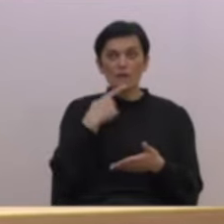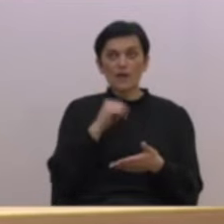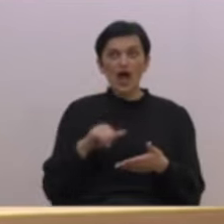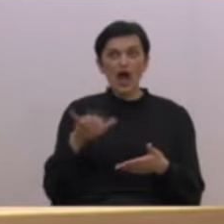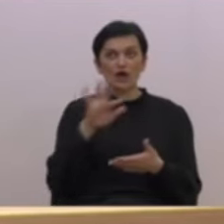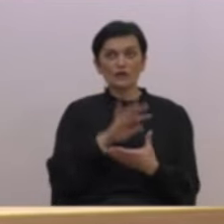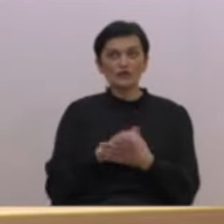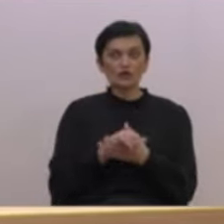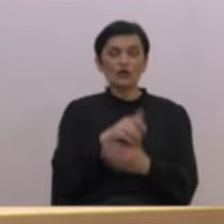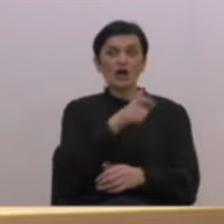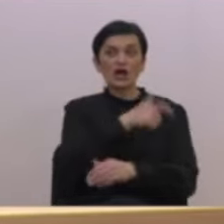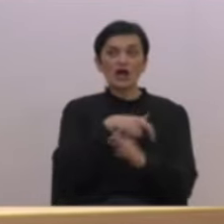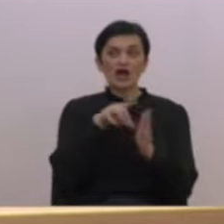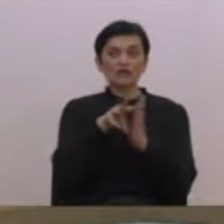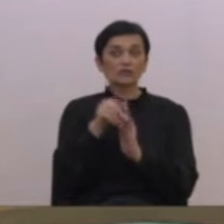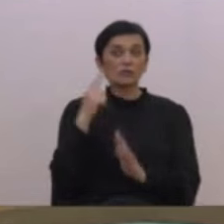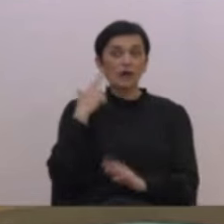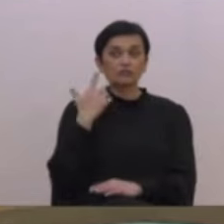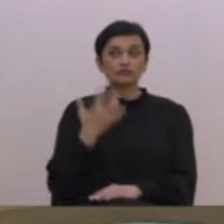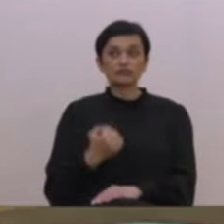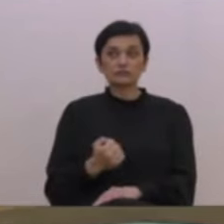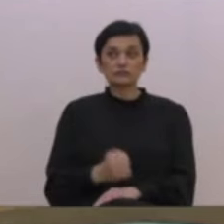ევროკავშირში გაწევრიანების.